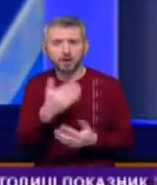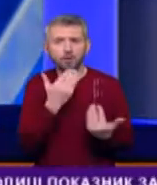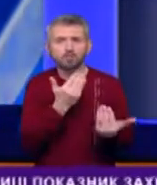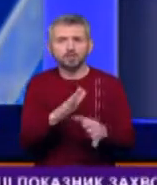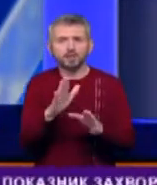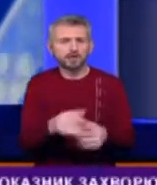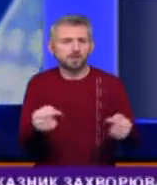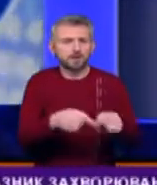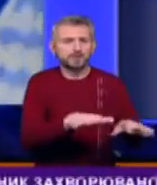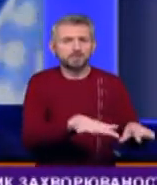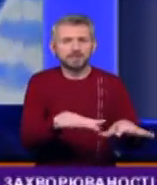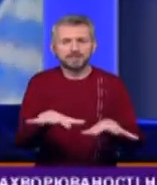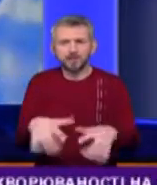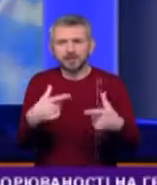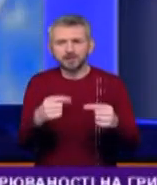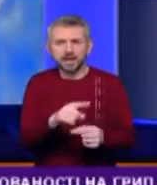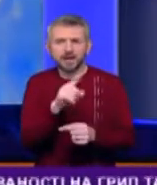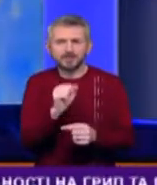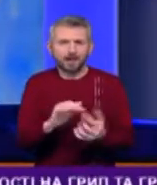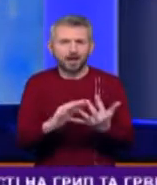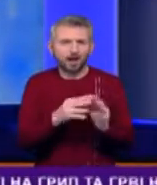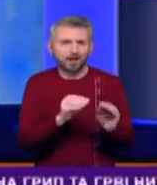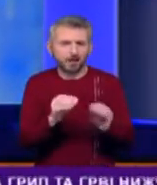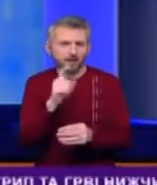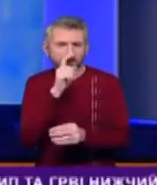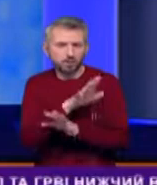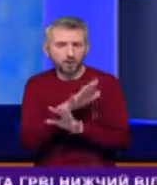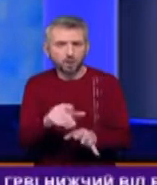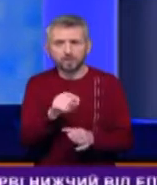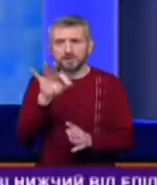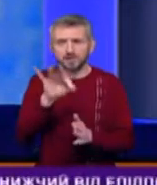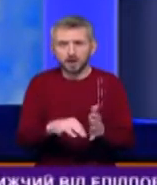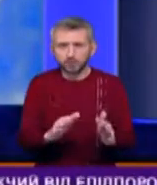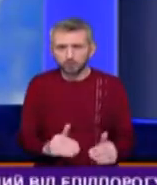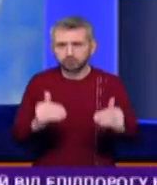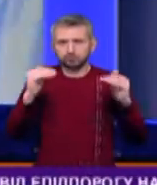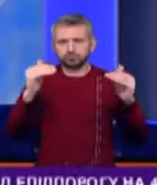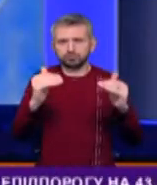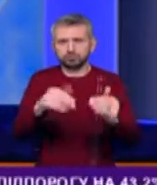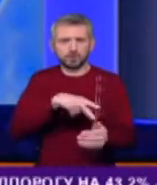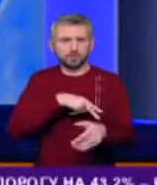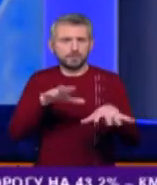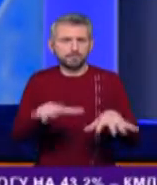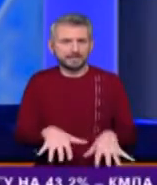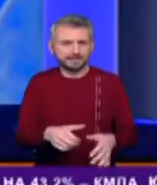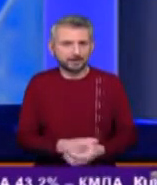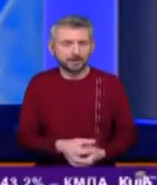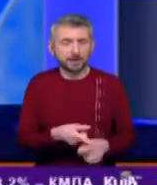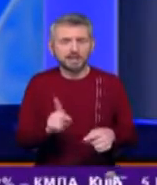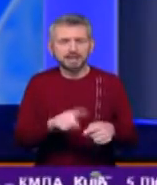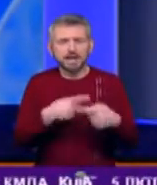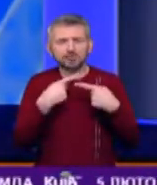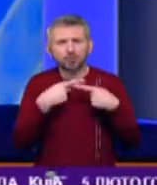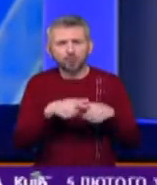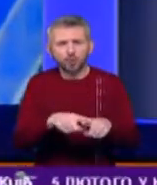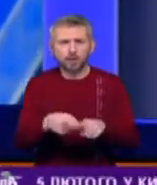в певних місцевостях, де за аграріїв, в принципі, нормально, так непогано. Нормально. І він зразу піднявся на якесь призове місце. Розумієте, це технології,